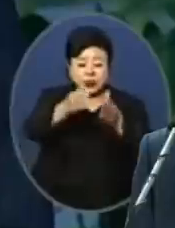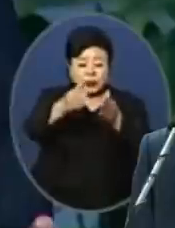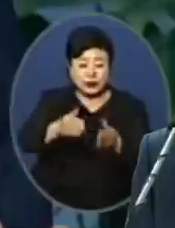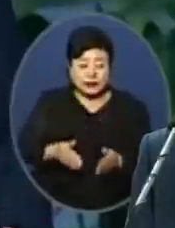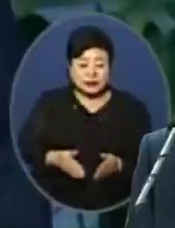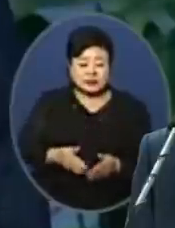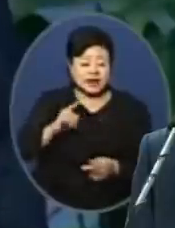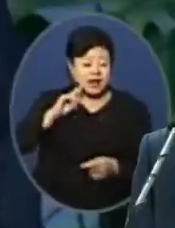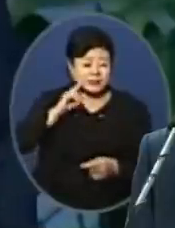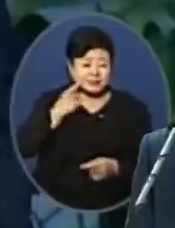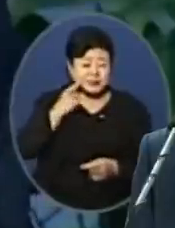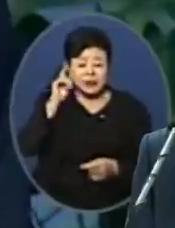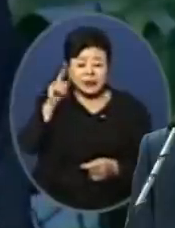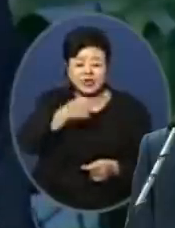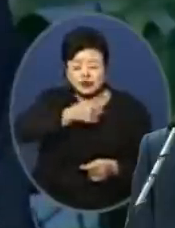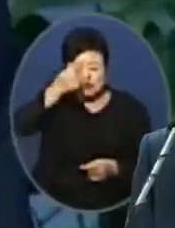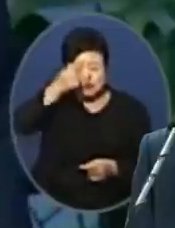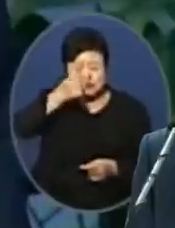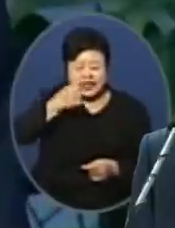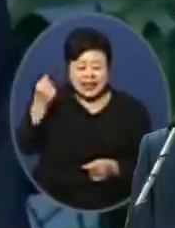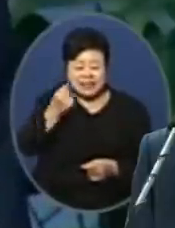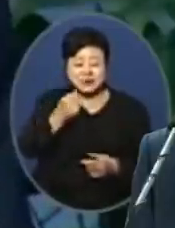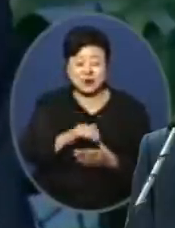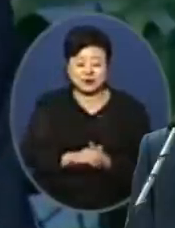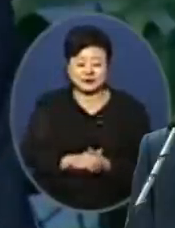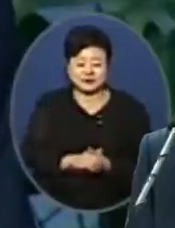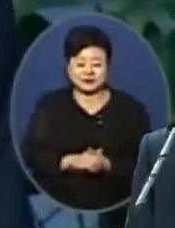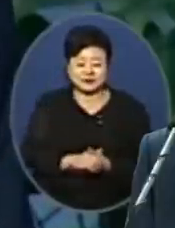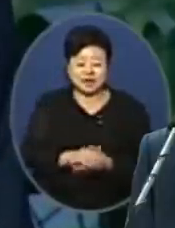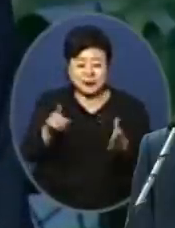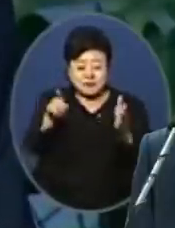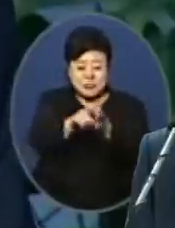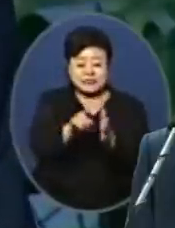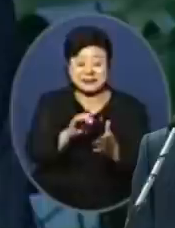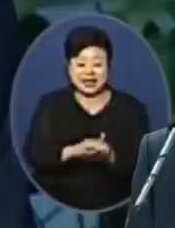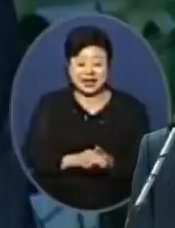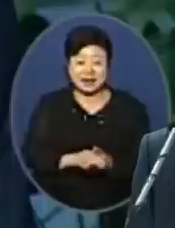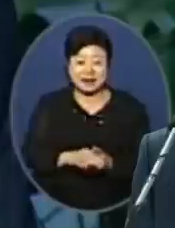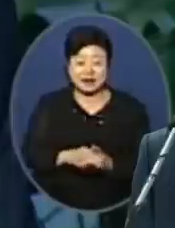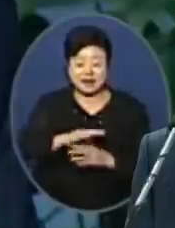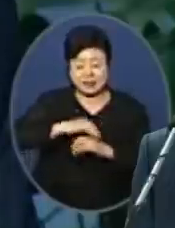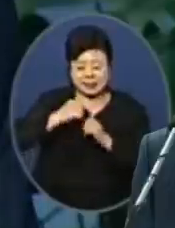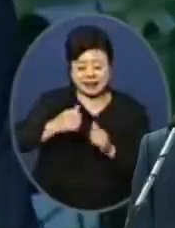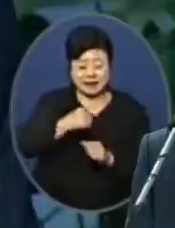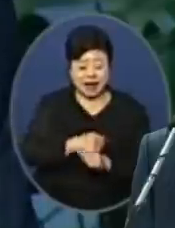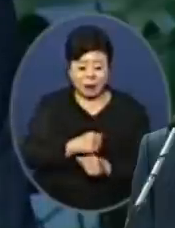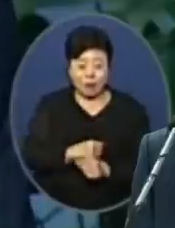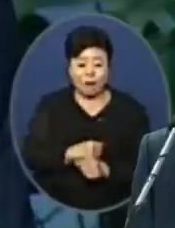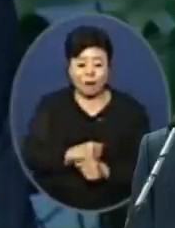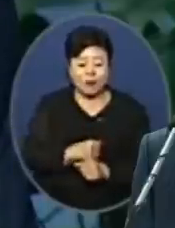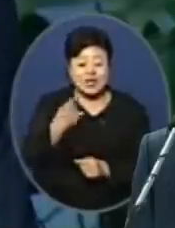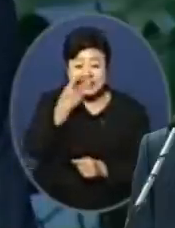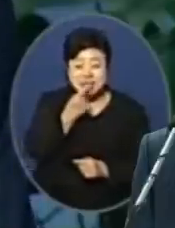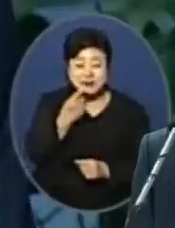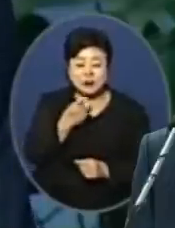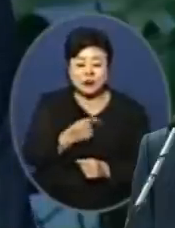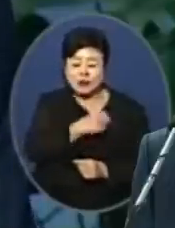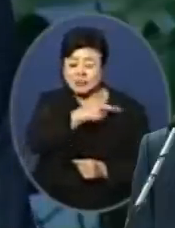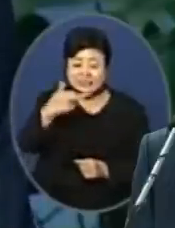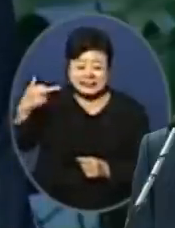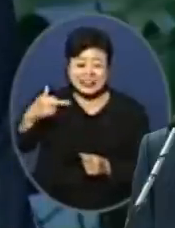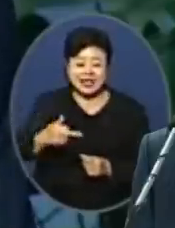통해서 아름다운 내일의 꿈을 간직하고 믿습니다도 대결하고 입으로